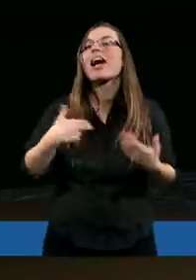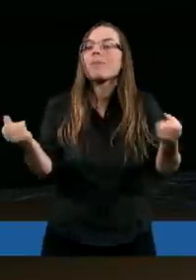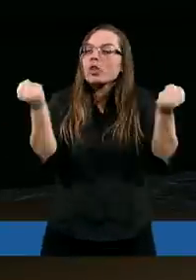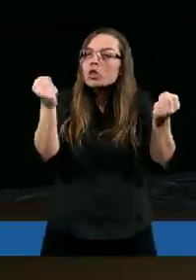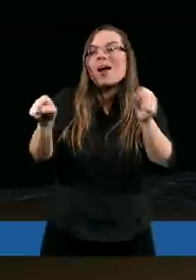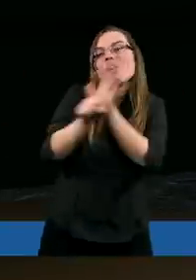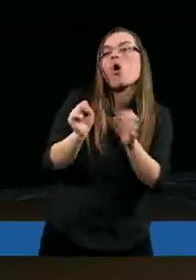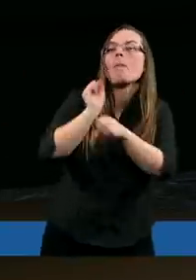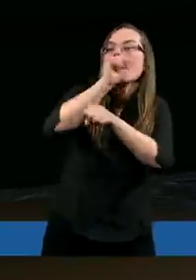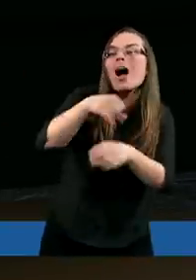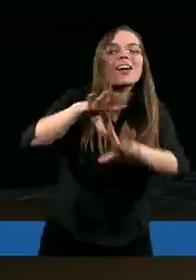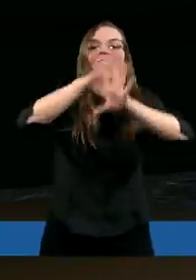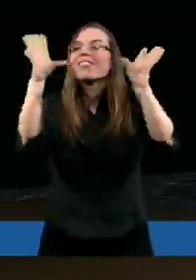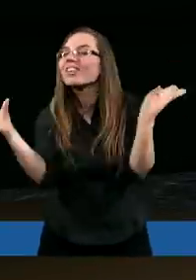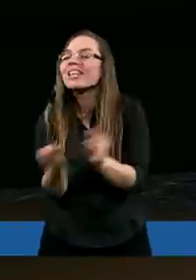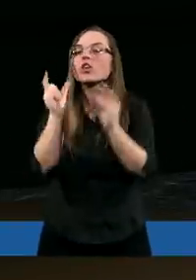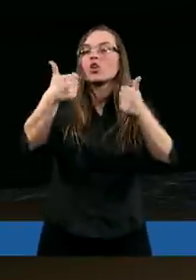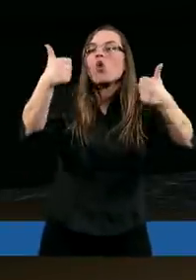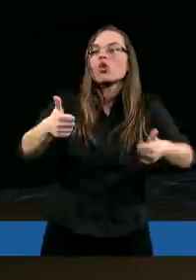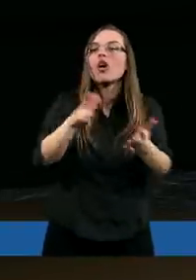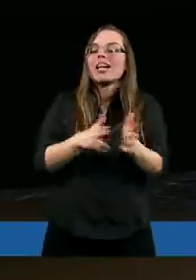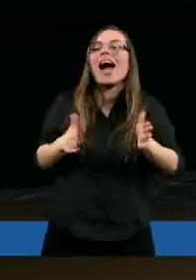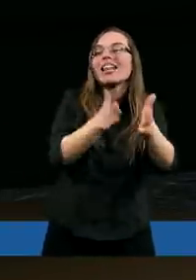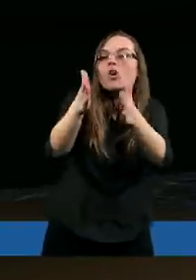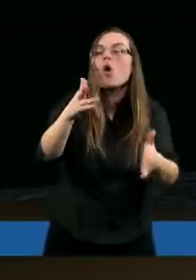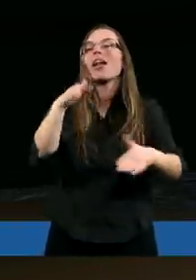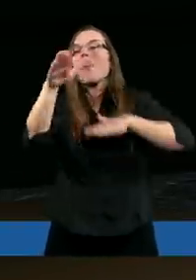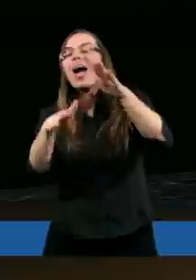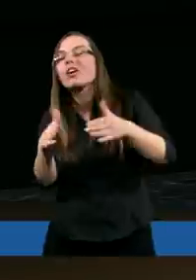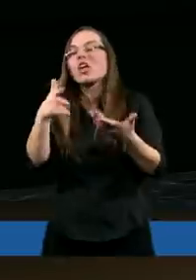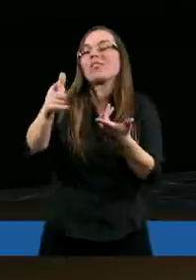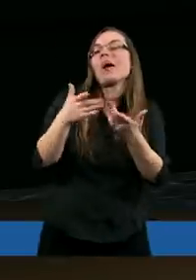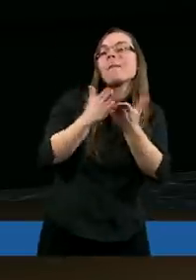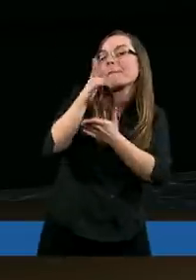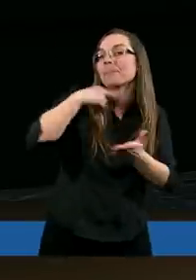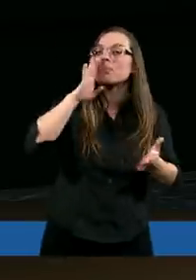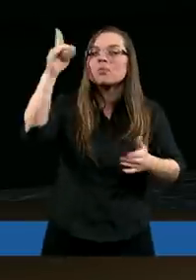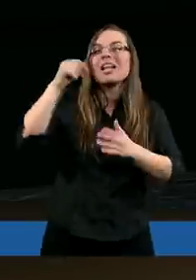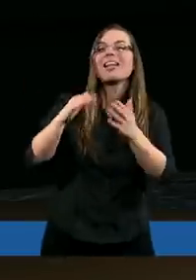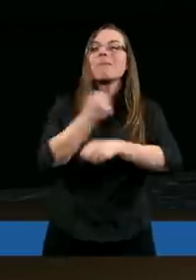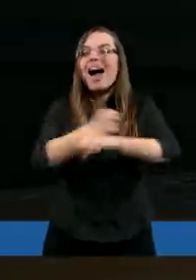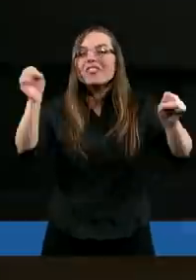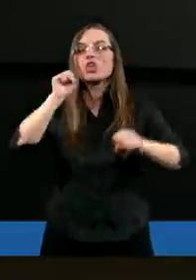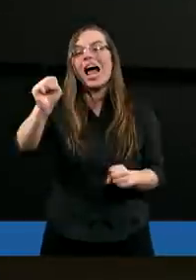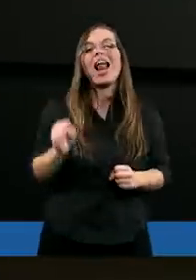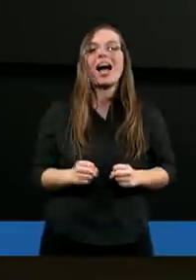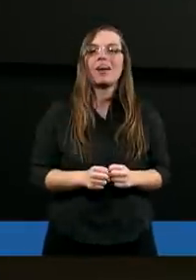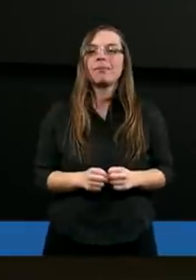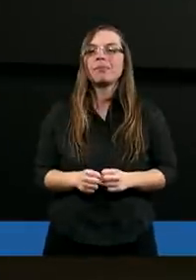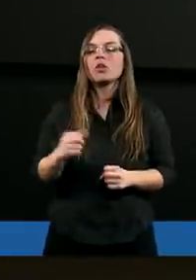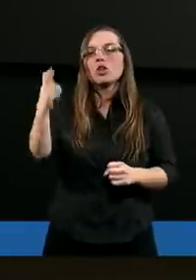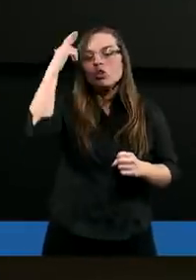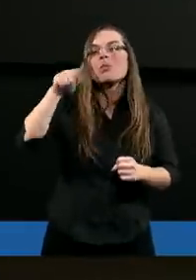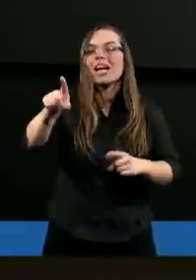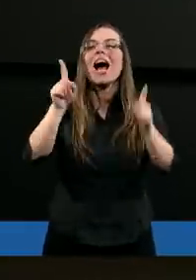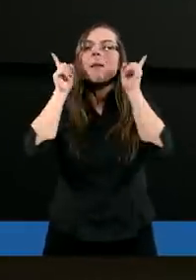pokonania wszystkiego, co stoi na drodze naśladowania przez nas Zbawiciela. No właśnie, bo wtedy rozumiemy, że